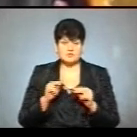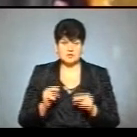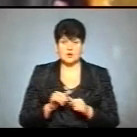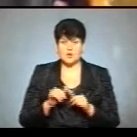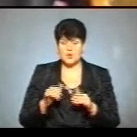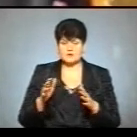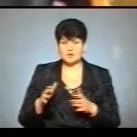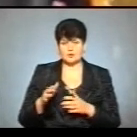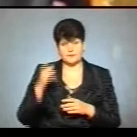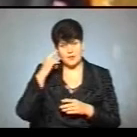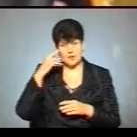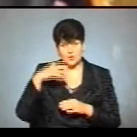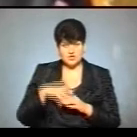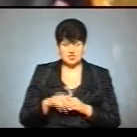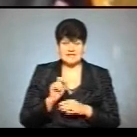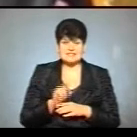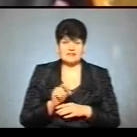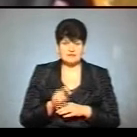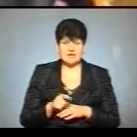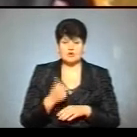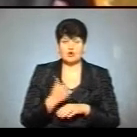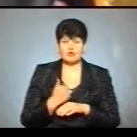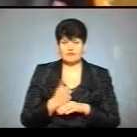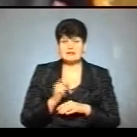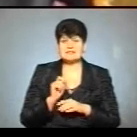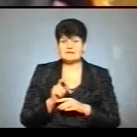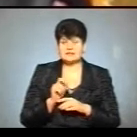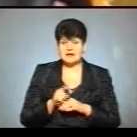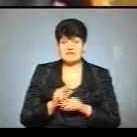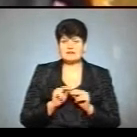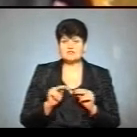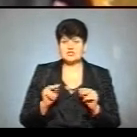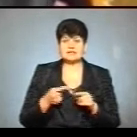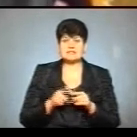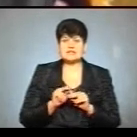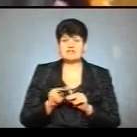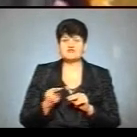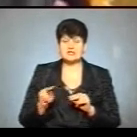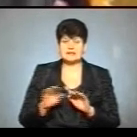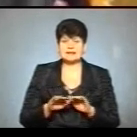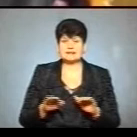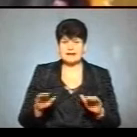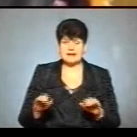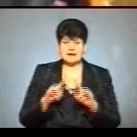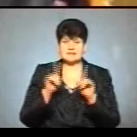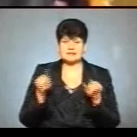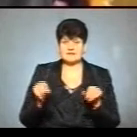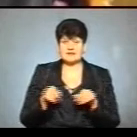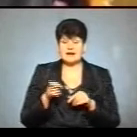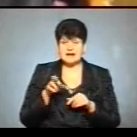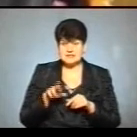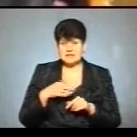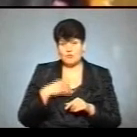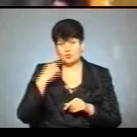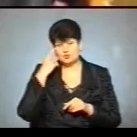самих логічних завдань, тому що головне завдання вчителя – це навчити дітей. А сертифікація, мені здається, на мою